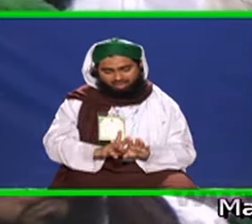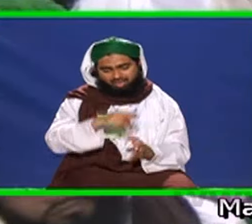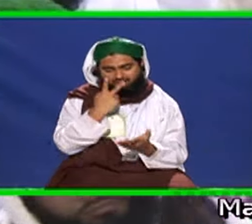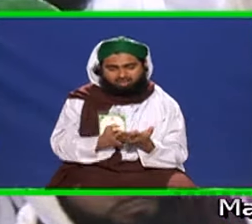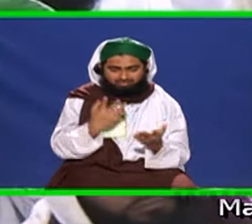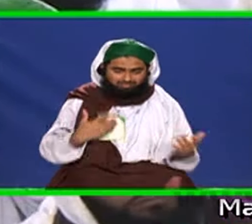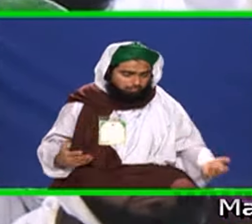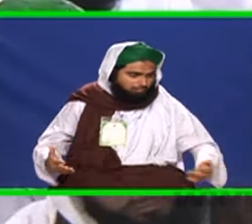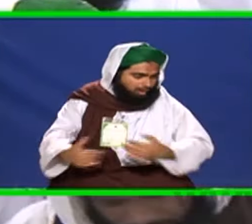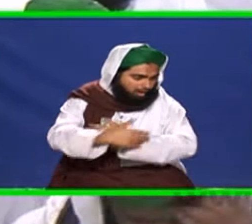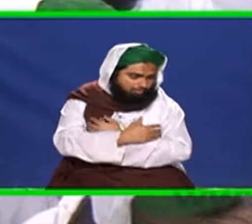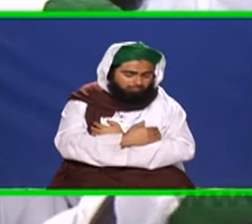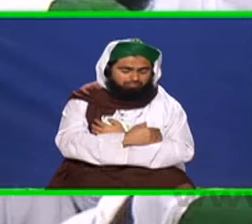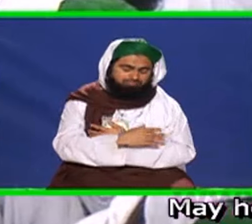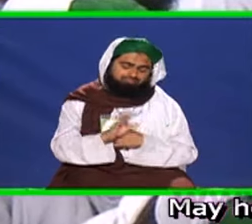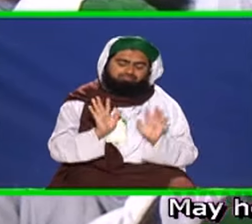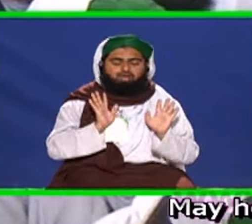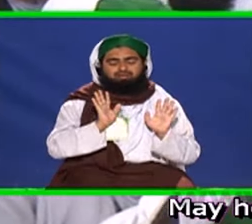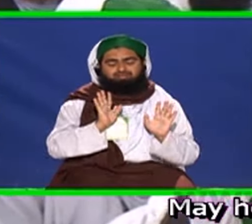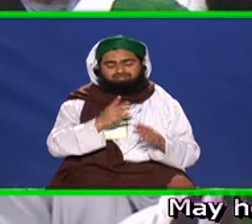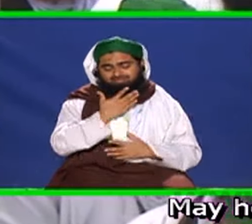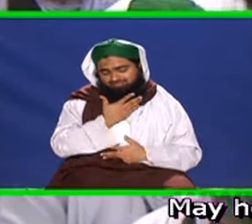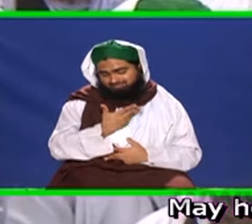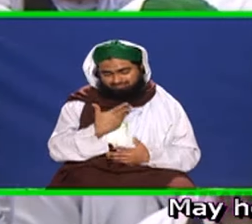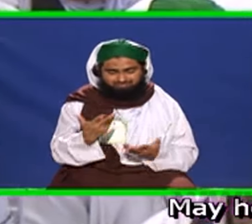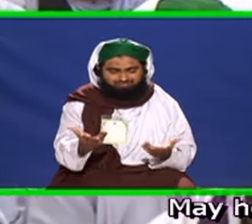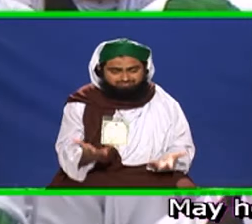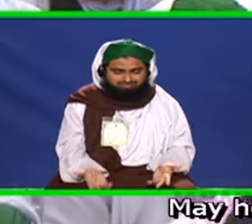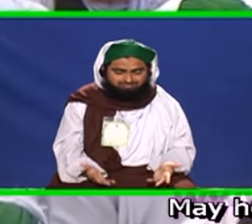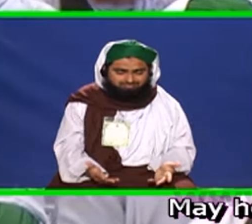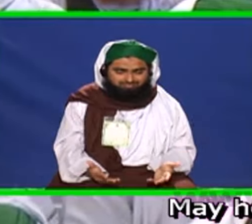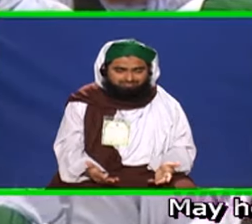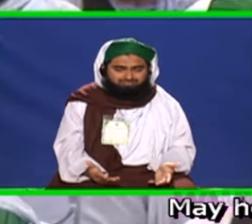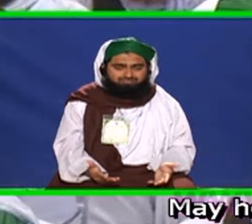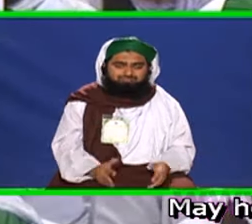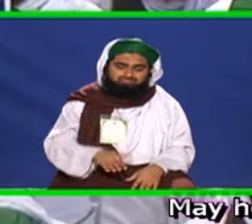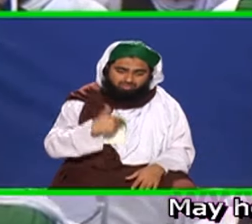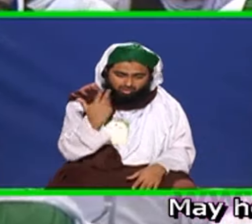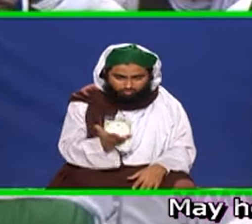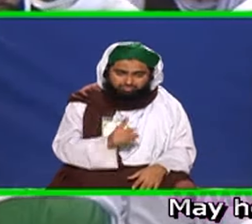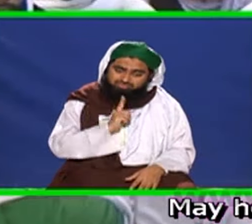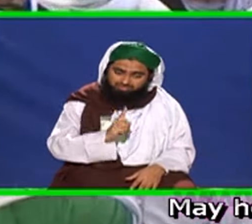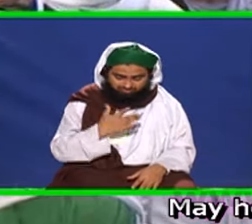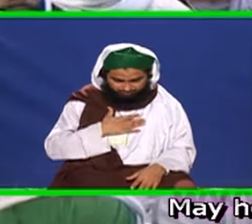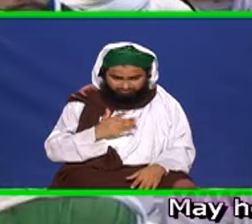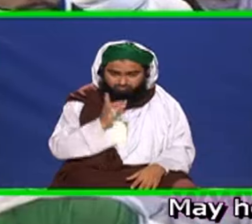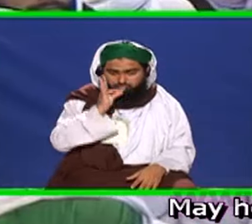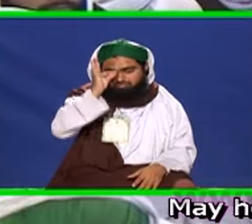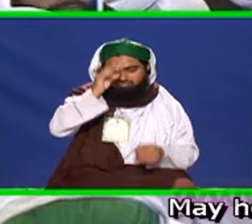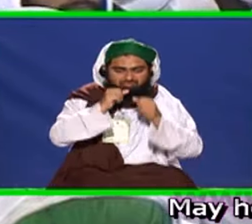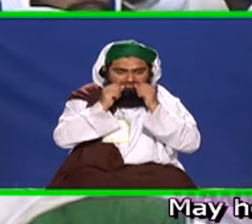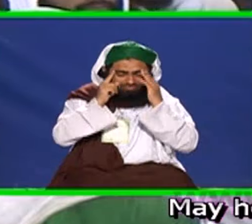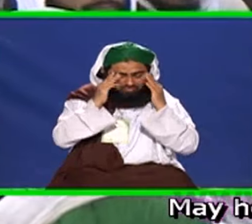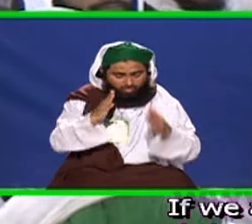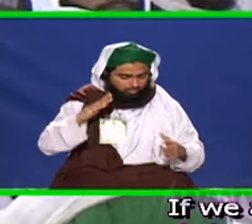چھپا لیں, اس کو بھی بہت دیر ہے. اگر ابھی بھی اگر چادر بچھا لیں ہمارے سروں پر اور ایسی سرکار کی چادر